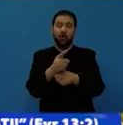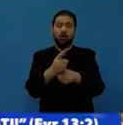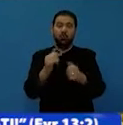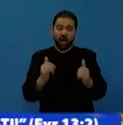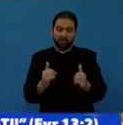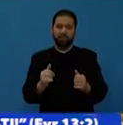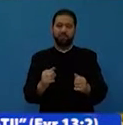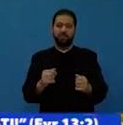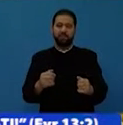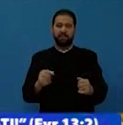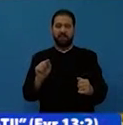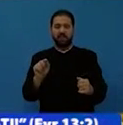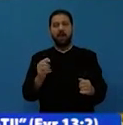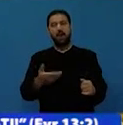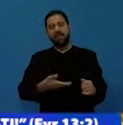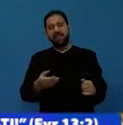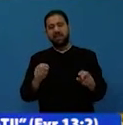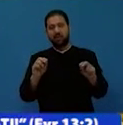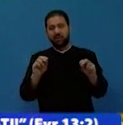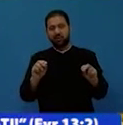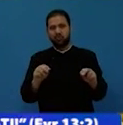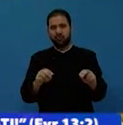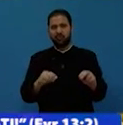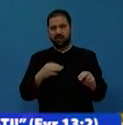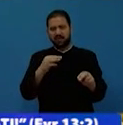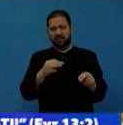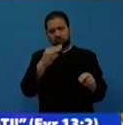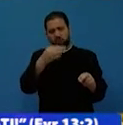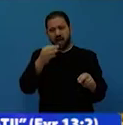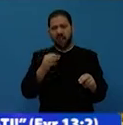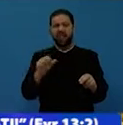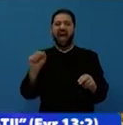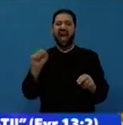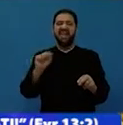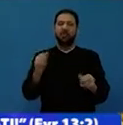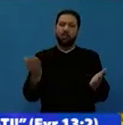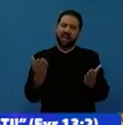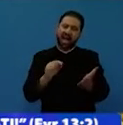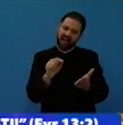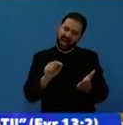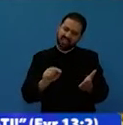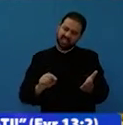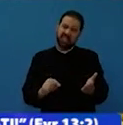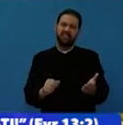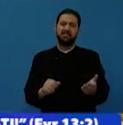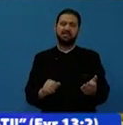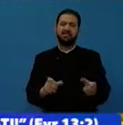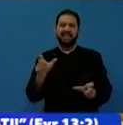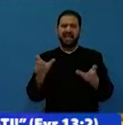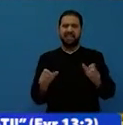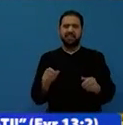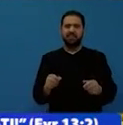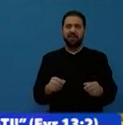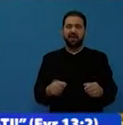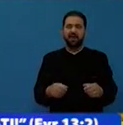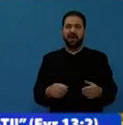în articolul la care fac referire, pe care l-ați scris despre această provocare pe care o primim noi creștinii a